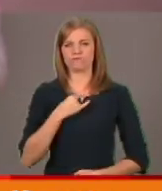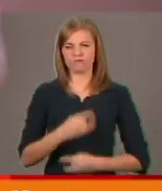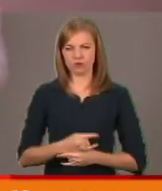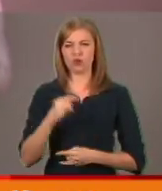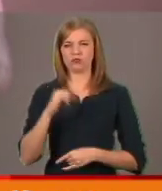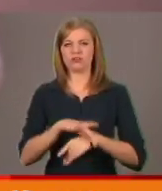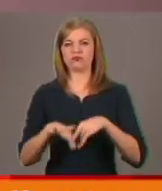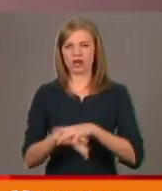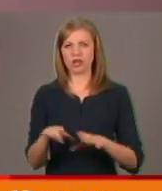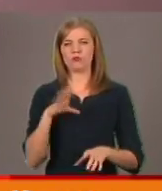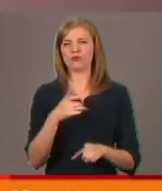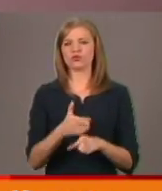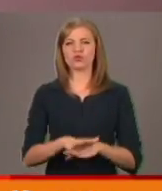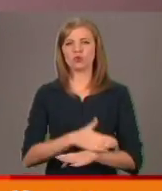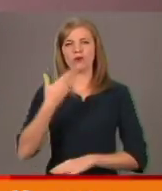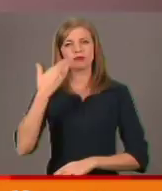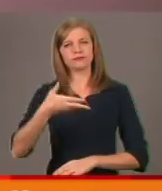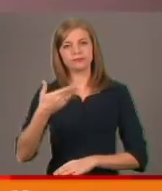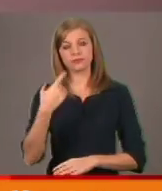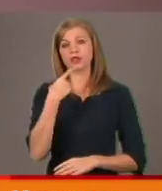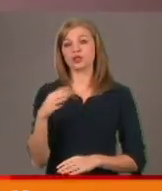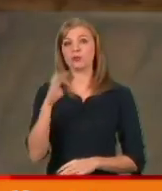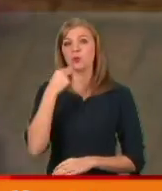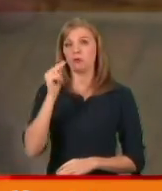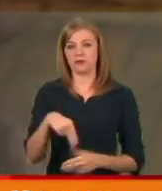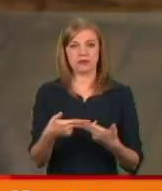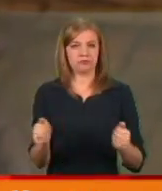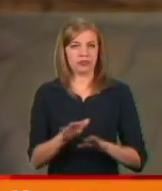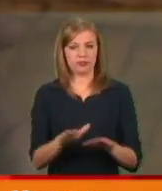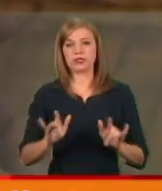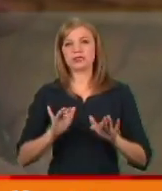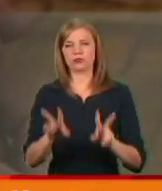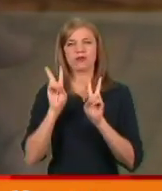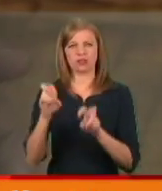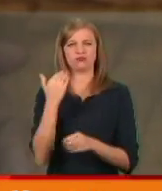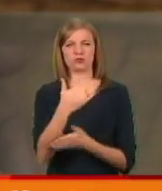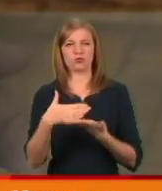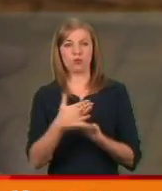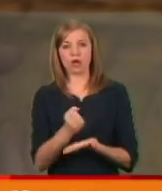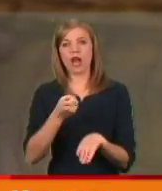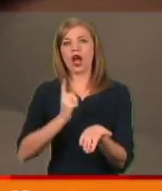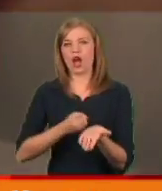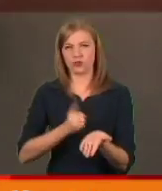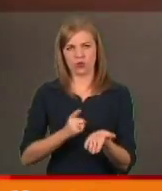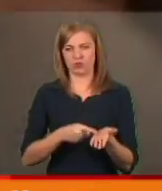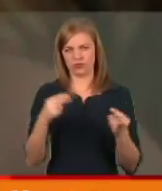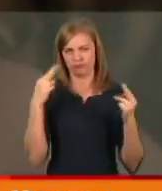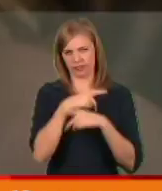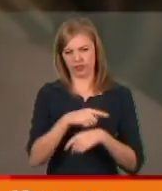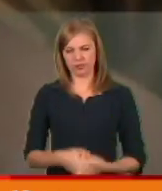у кайданках, мав досить довгу промову, заявив, що про провини він не визнає, справу назвав політичною, а докази